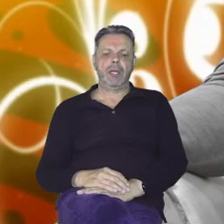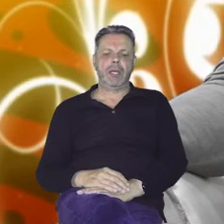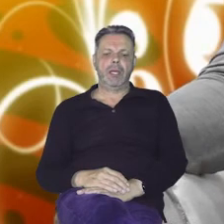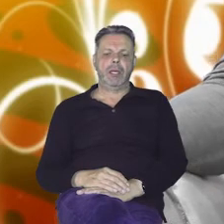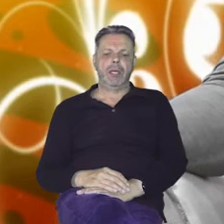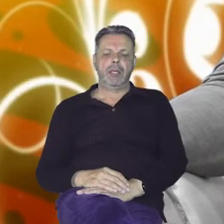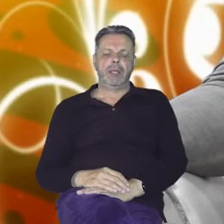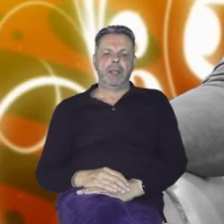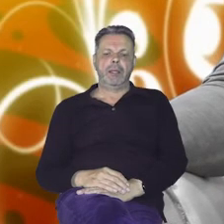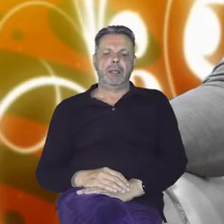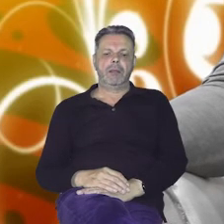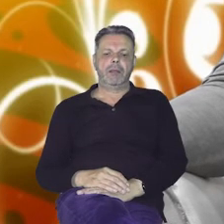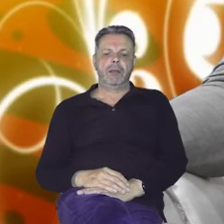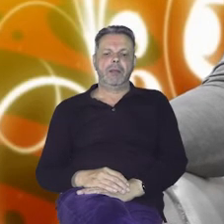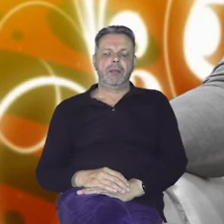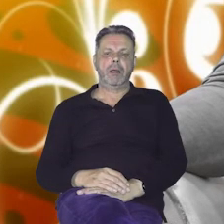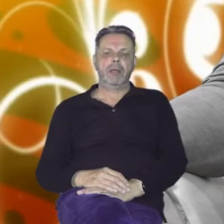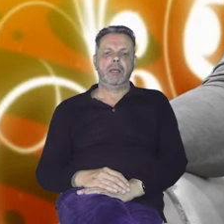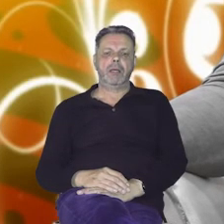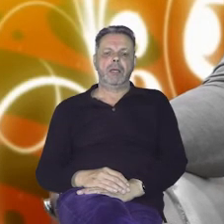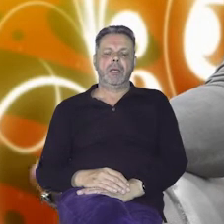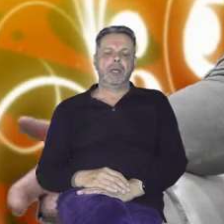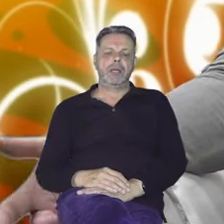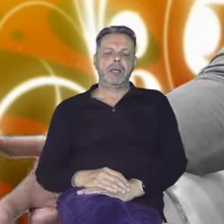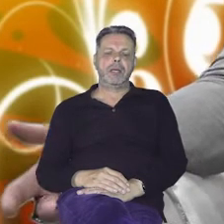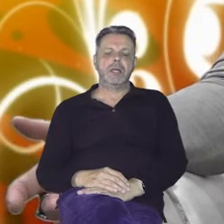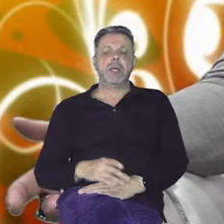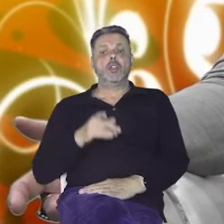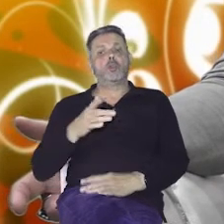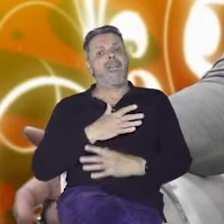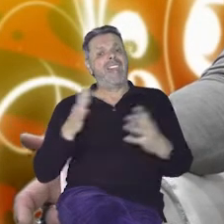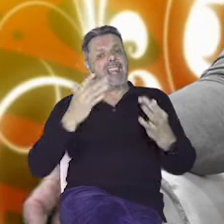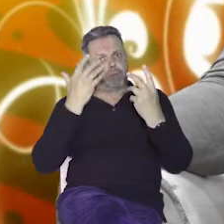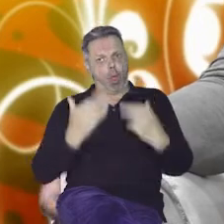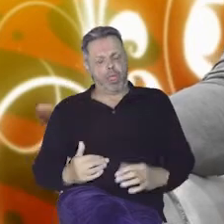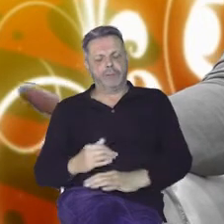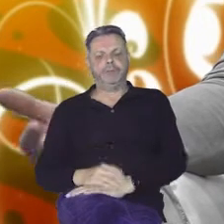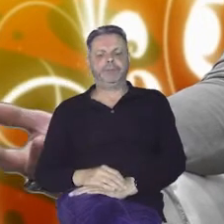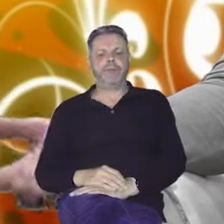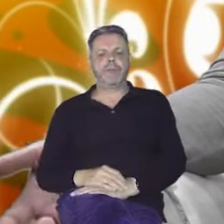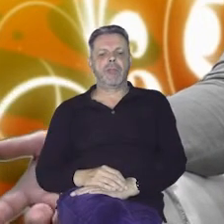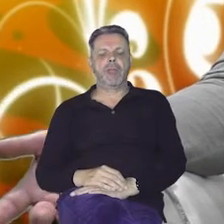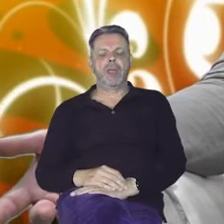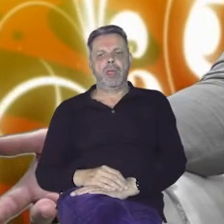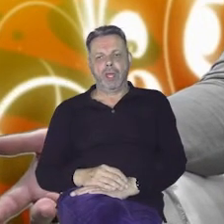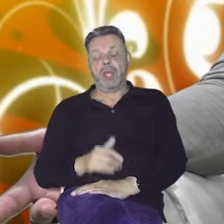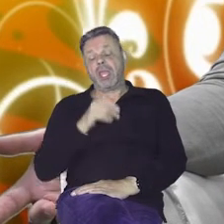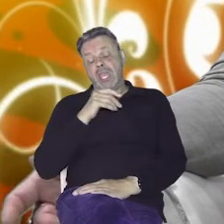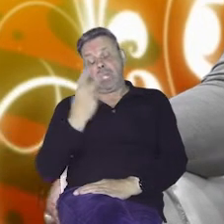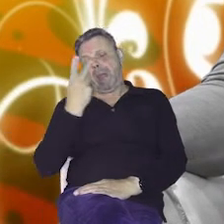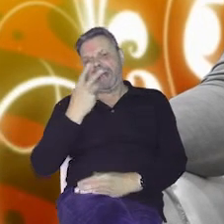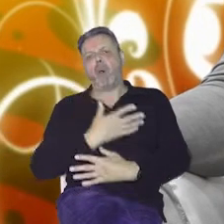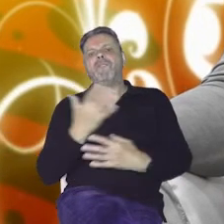za starije osobe, što je jako veliki broj. A jako veliki broj korisnika je u